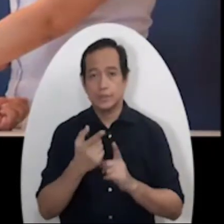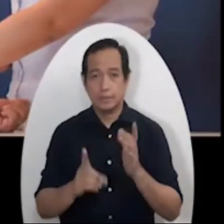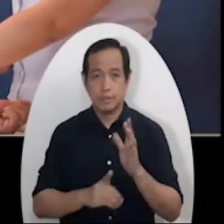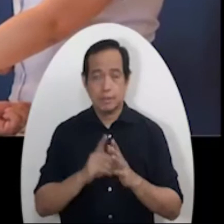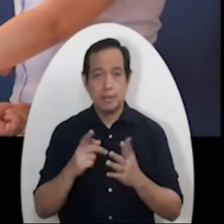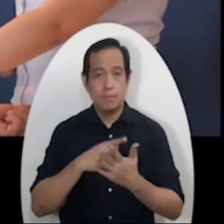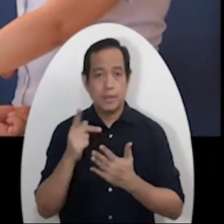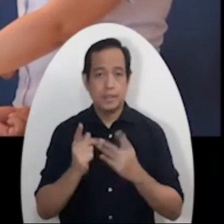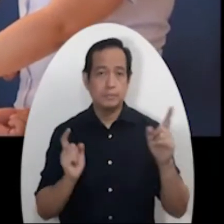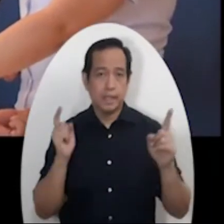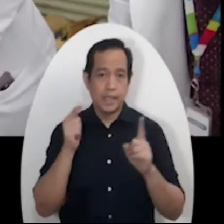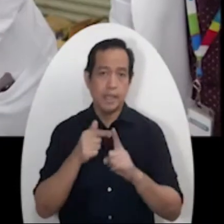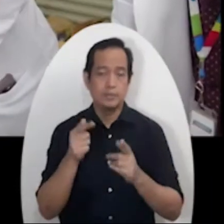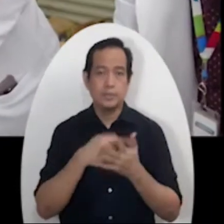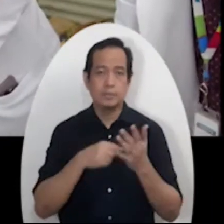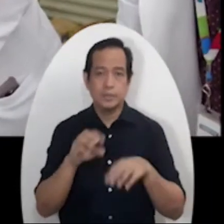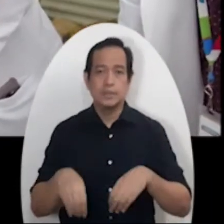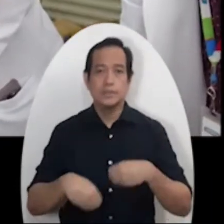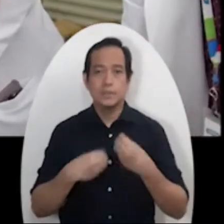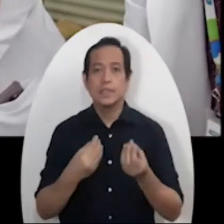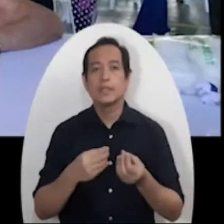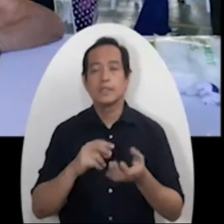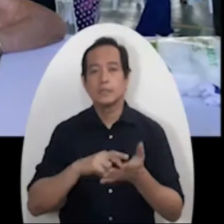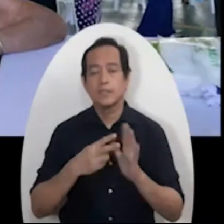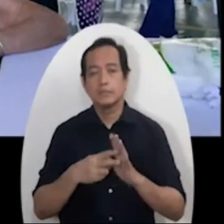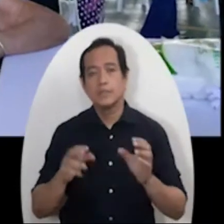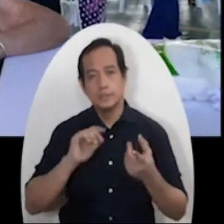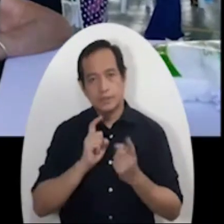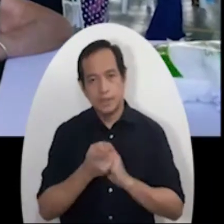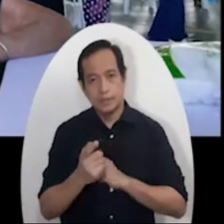ako na ano po,